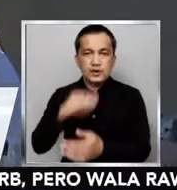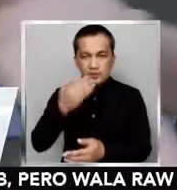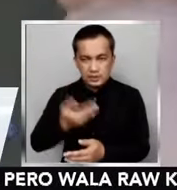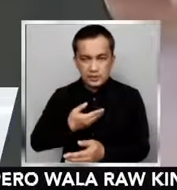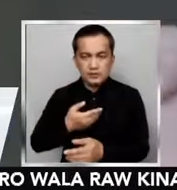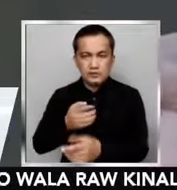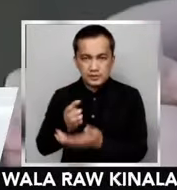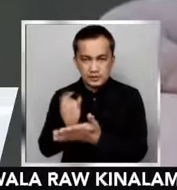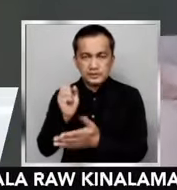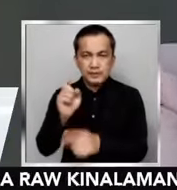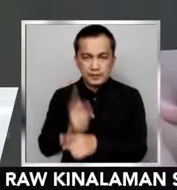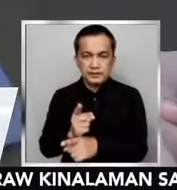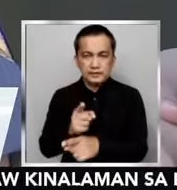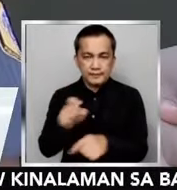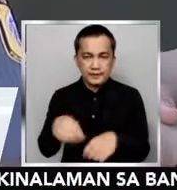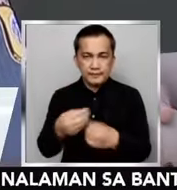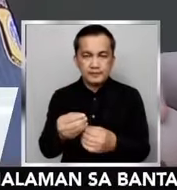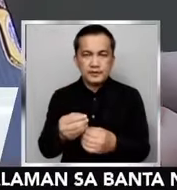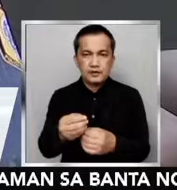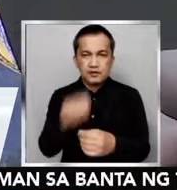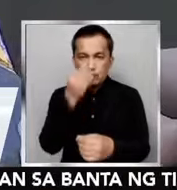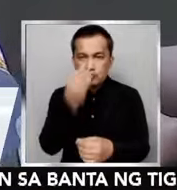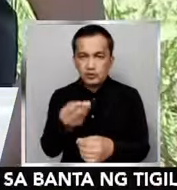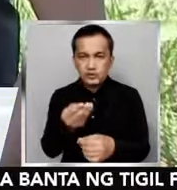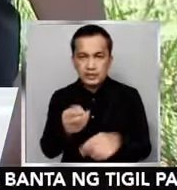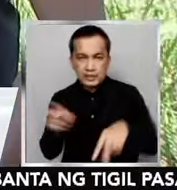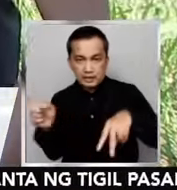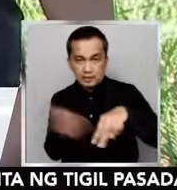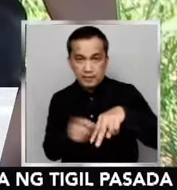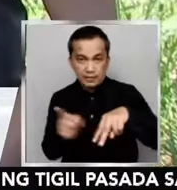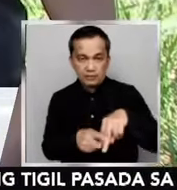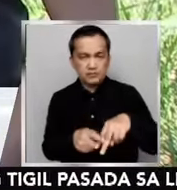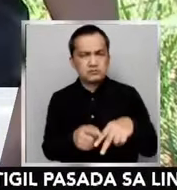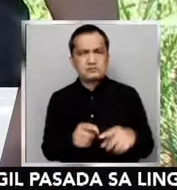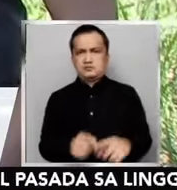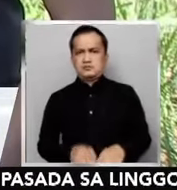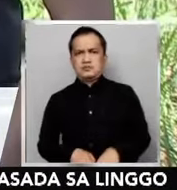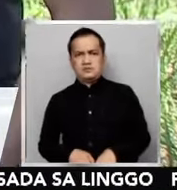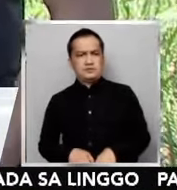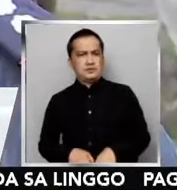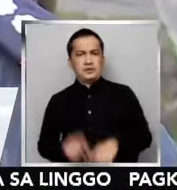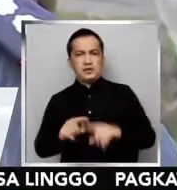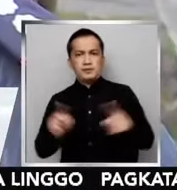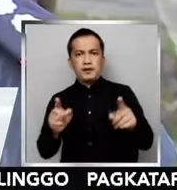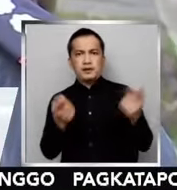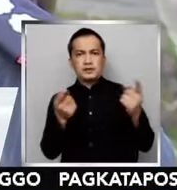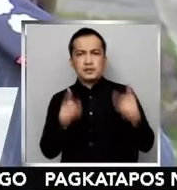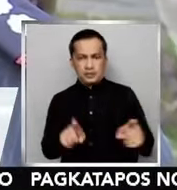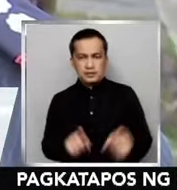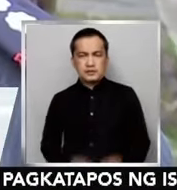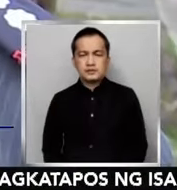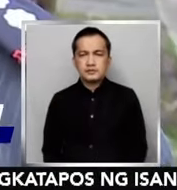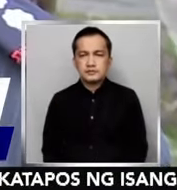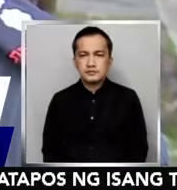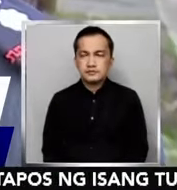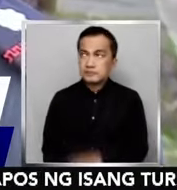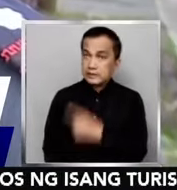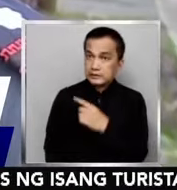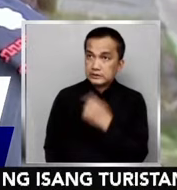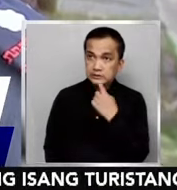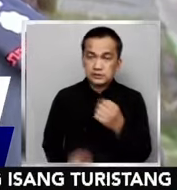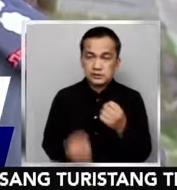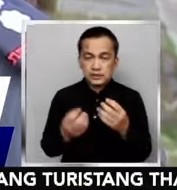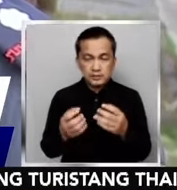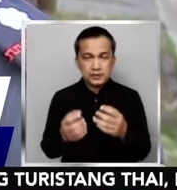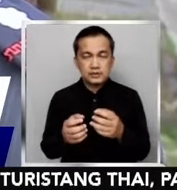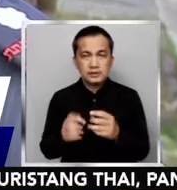sabihin mas konti ang palo na kanyang tatanggapin pero iba ang kinalabasan ang dami kasing nag-attend din around